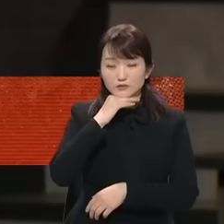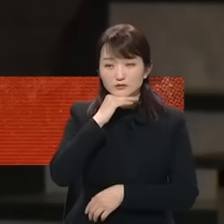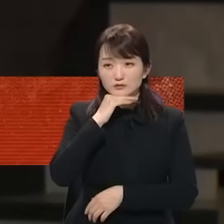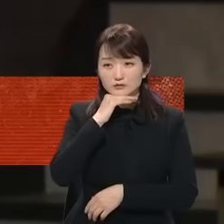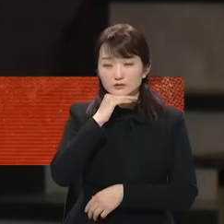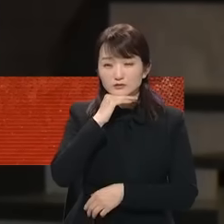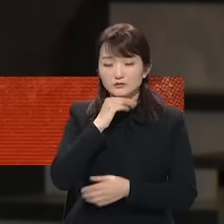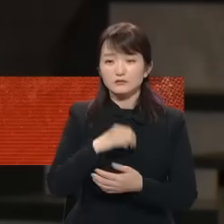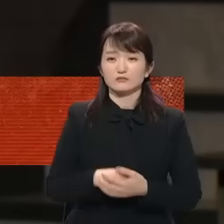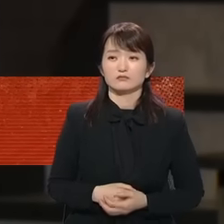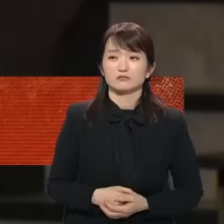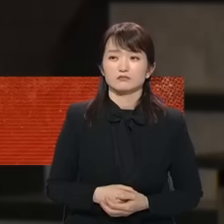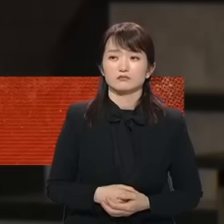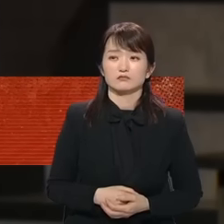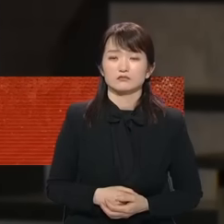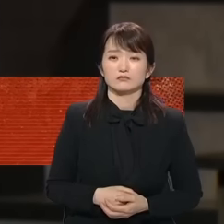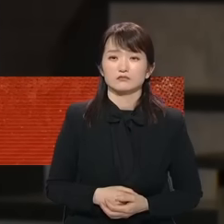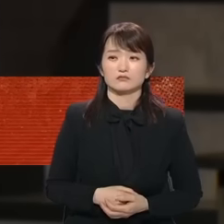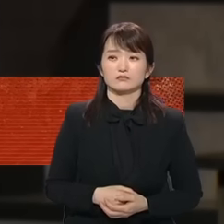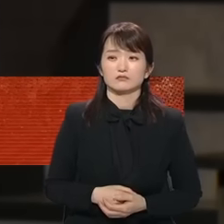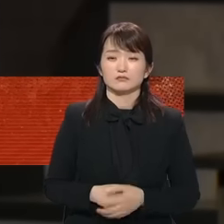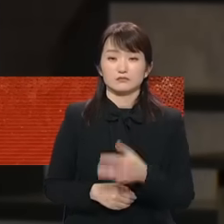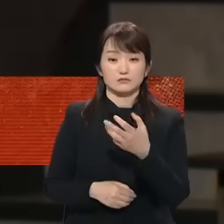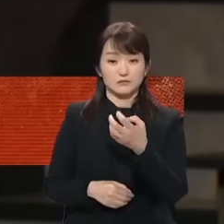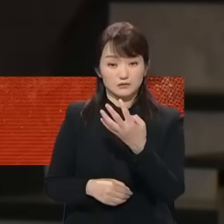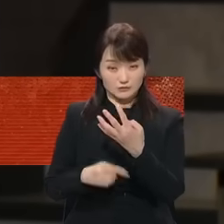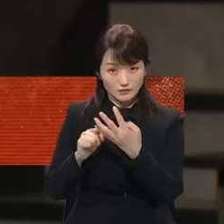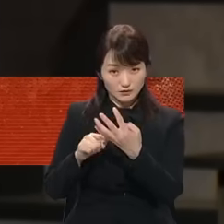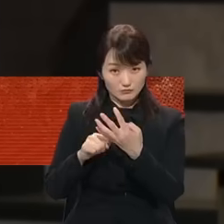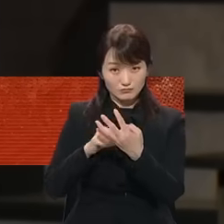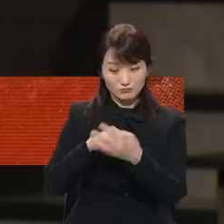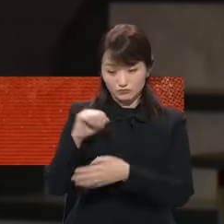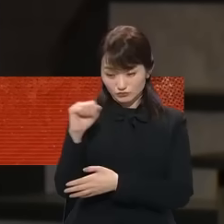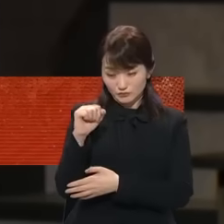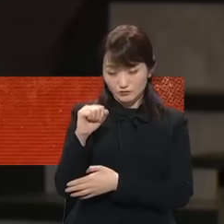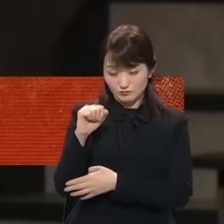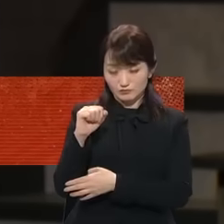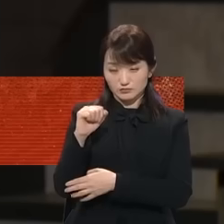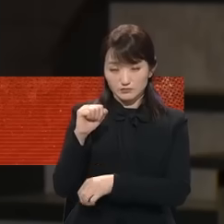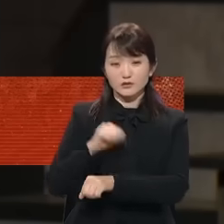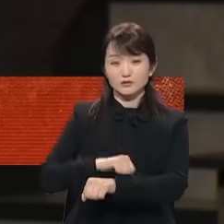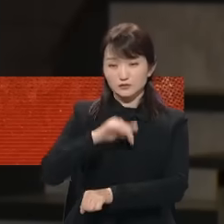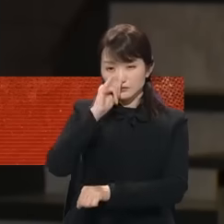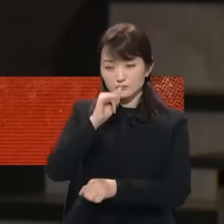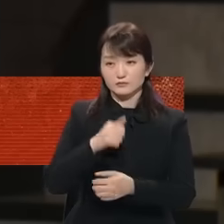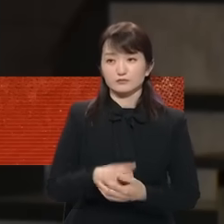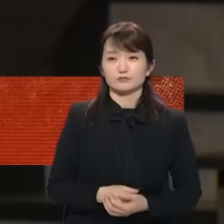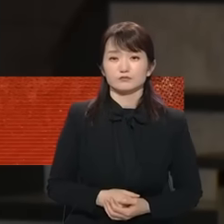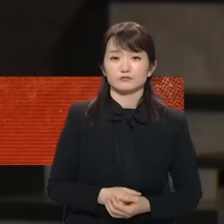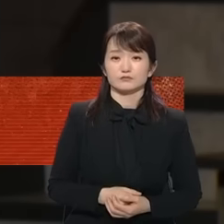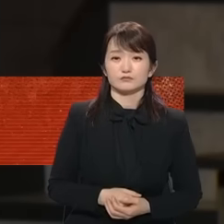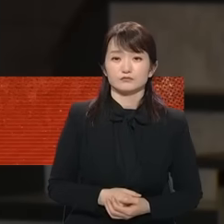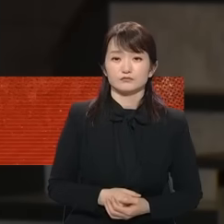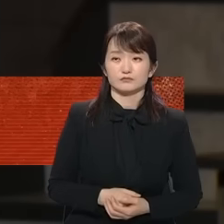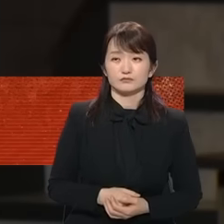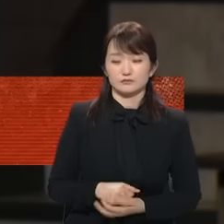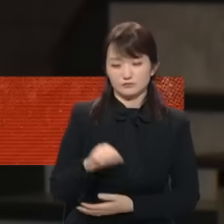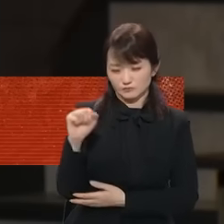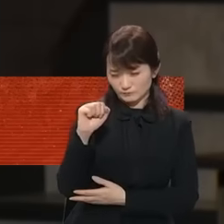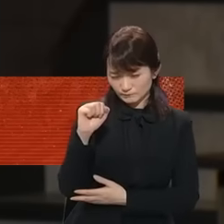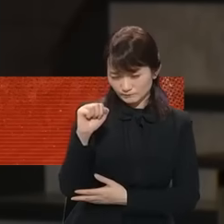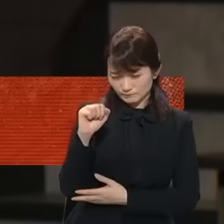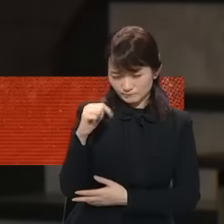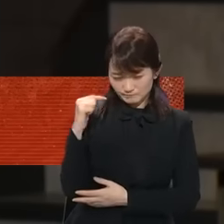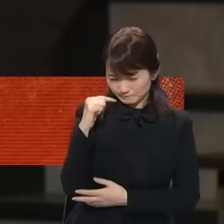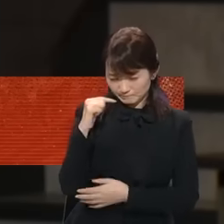이상이라고 하더라도 운전 능력이 있는 분들이 있을 겁니다 그러니까 아주 객관적으로 운전 능력을 엄격하게 평가를 해서